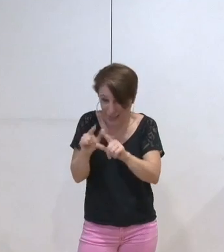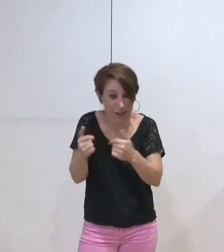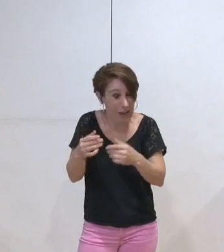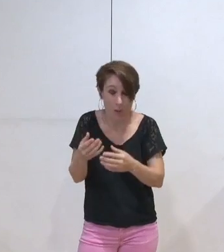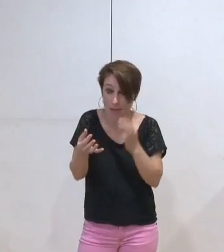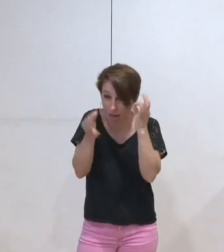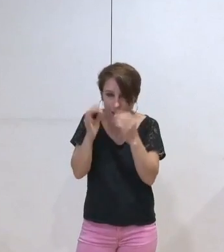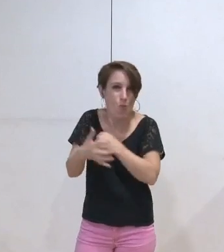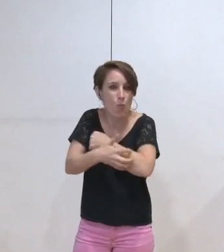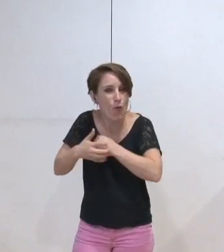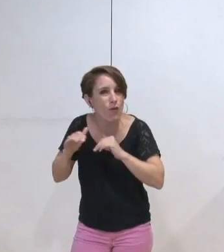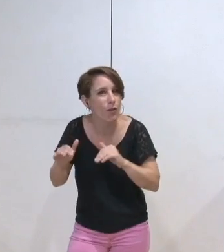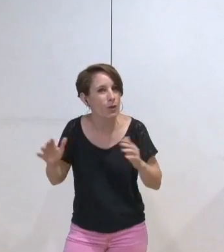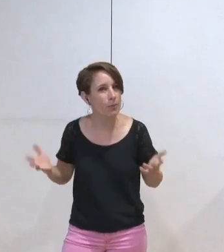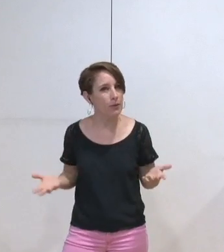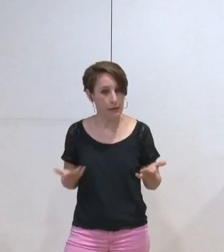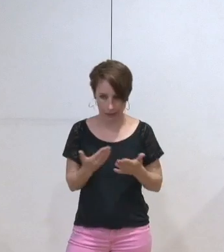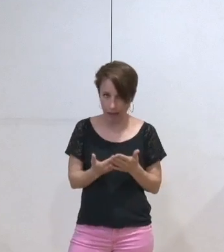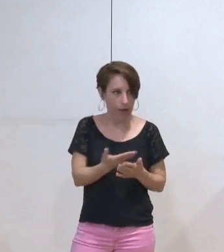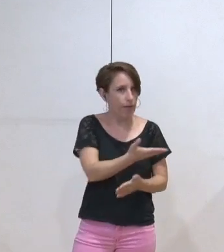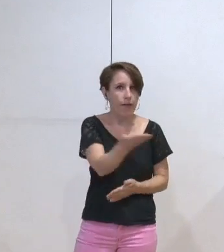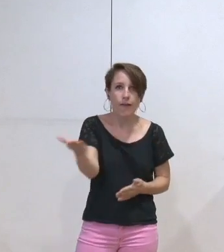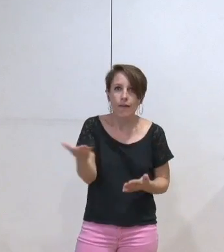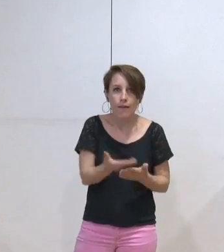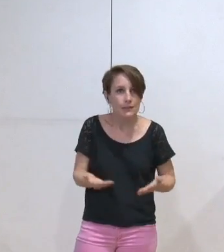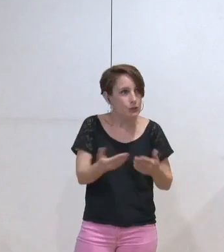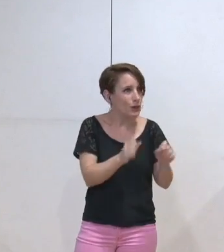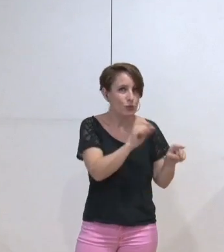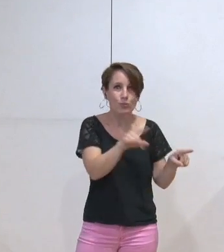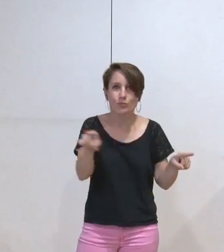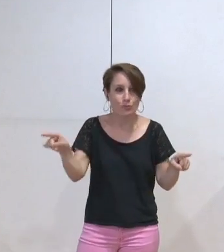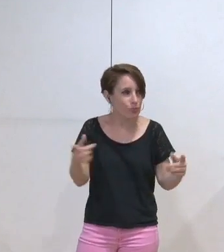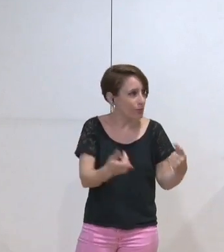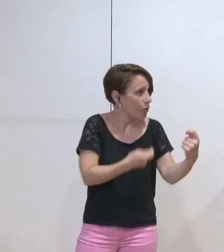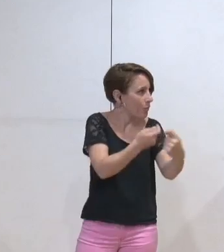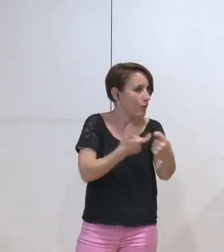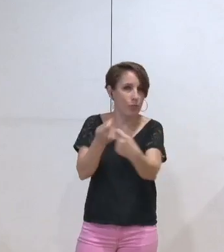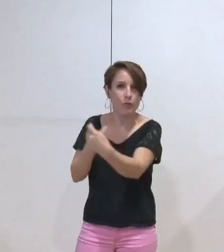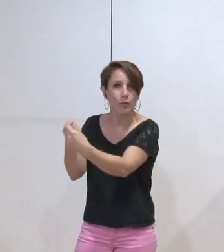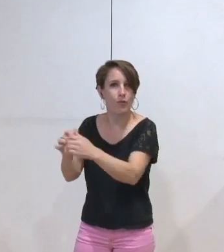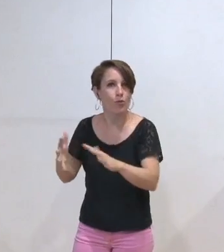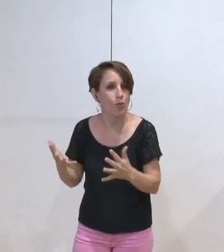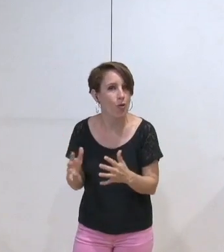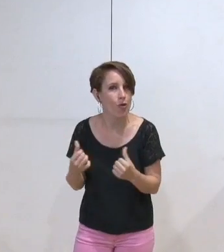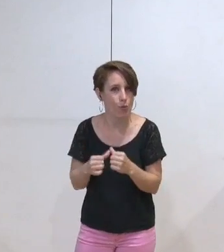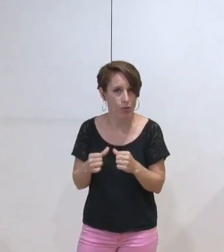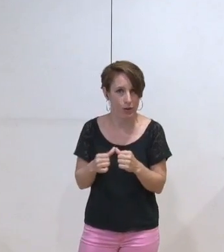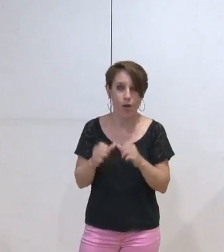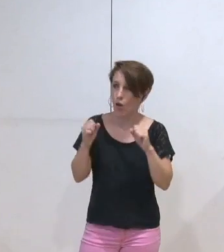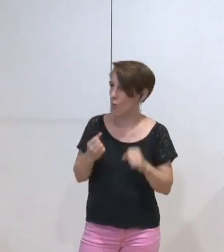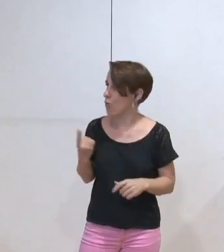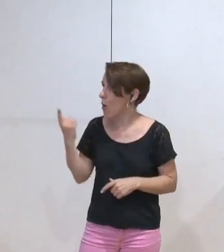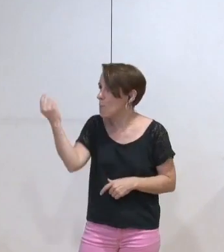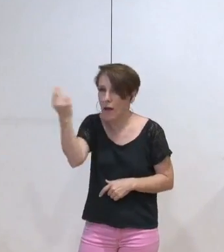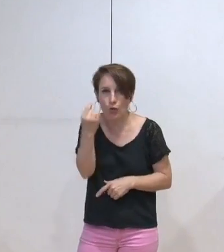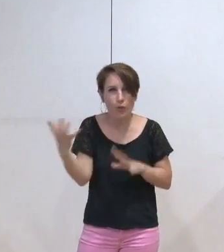appelle un certain nombre de réponses et donc qui appelle des réponses de politique publique soit par des dispositifs partenariaots soit